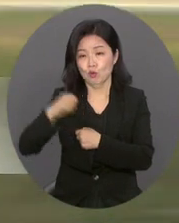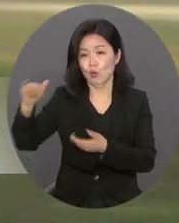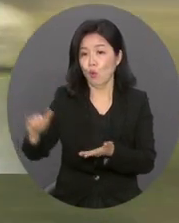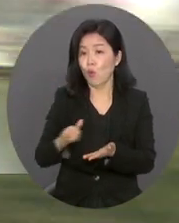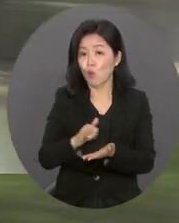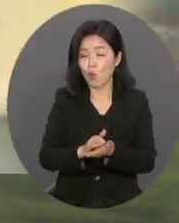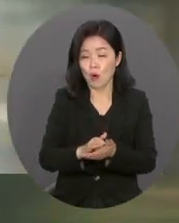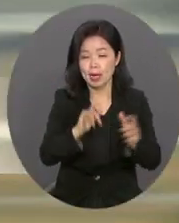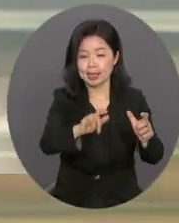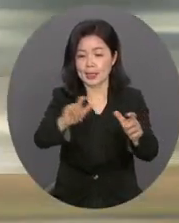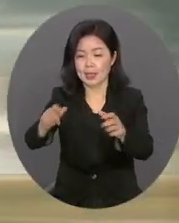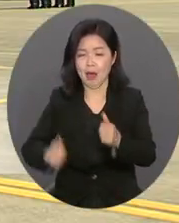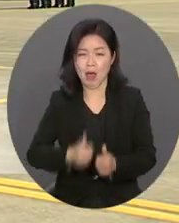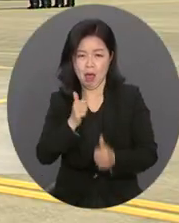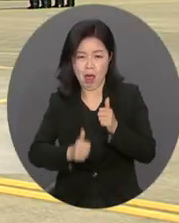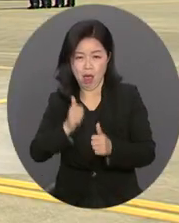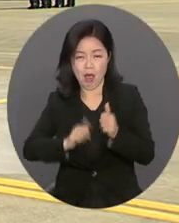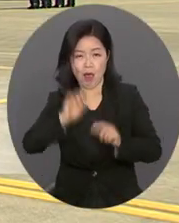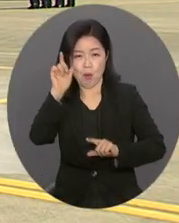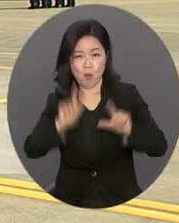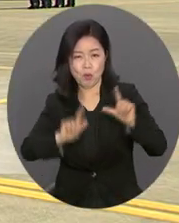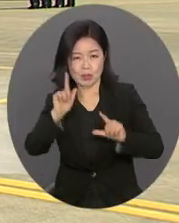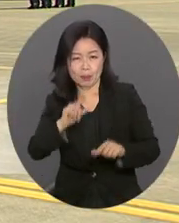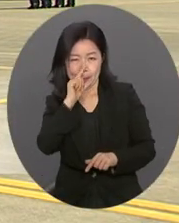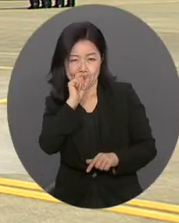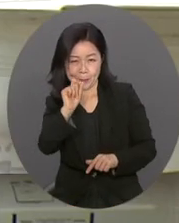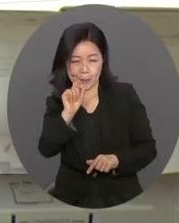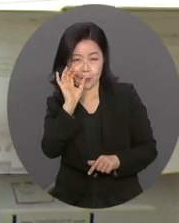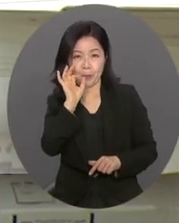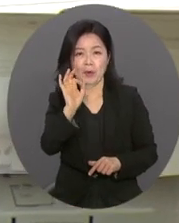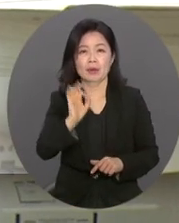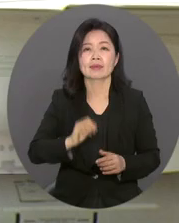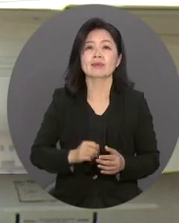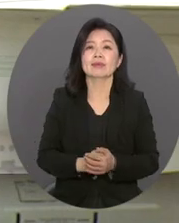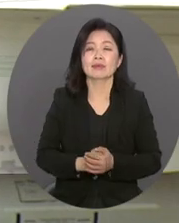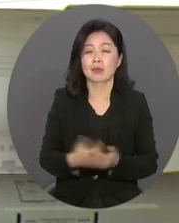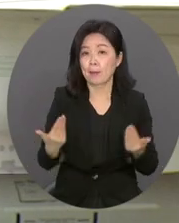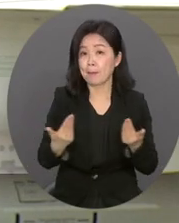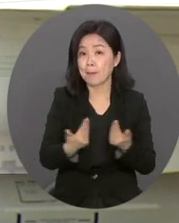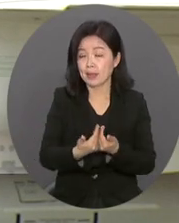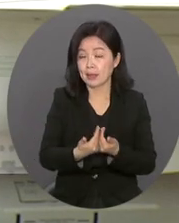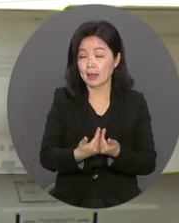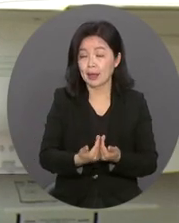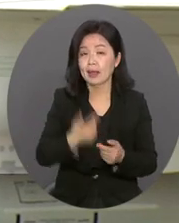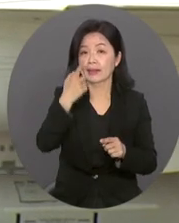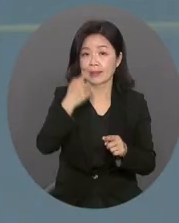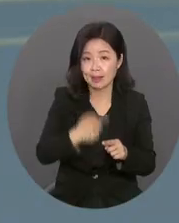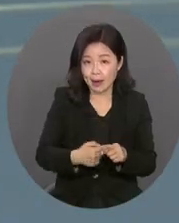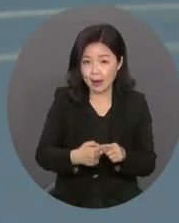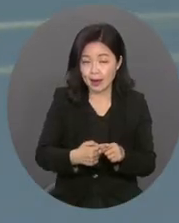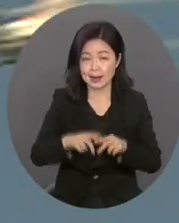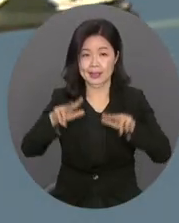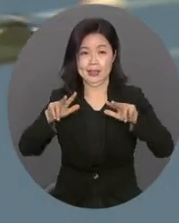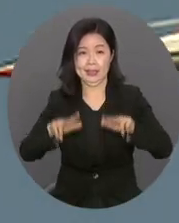지역 간 경쟁 구도로 바뀌는 양상은 민감하게 보고 있습니다. 반대 목소리 일색이었던 무안 군공항 이전